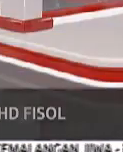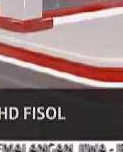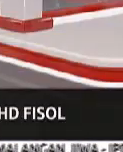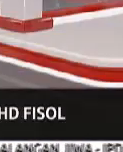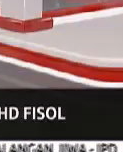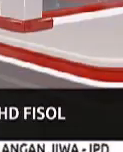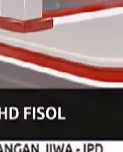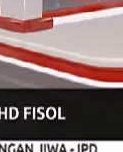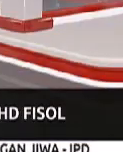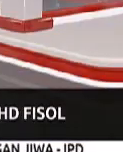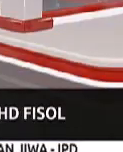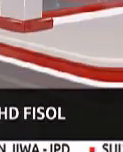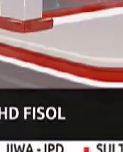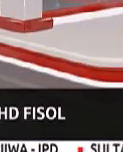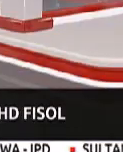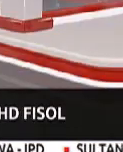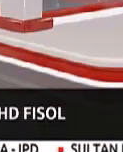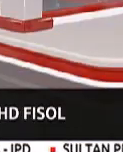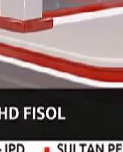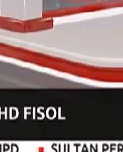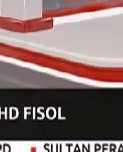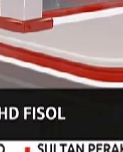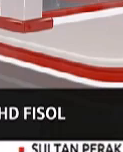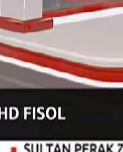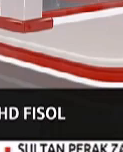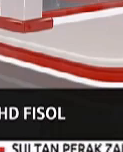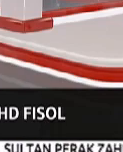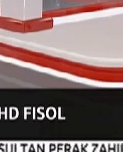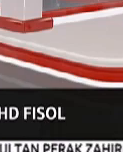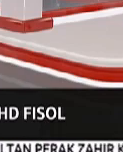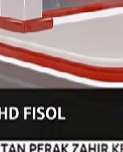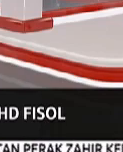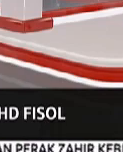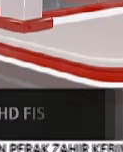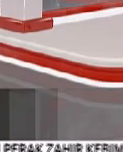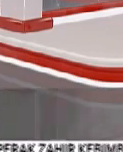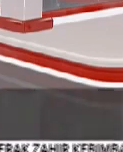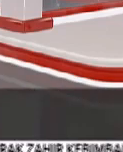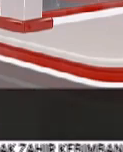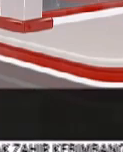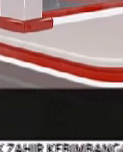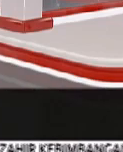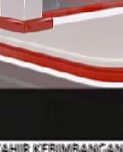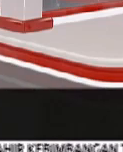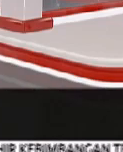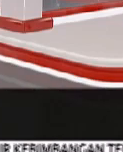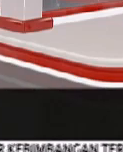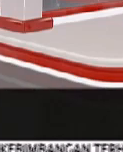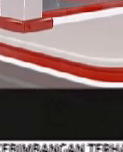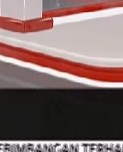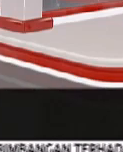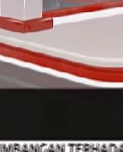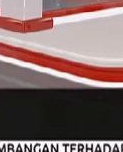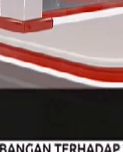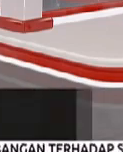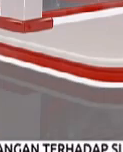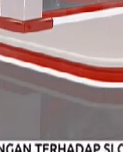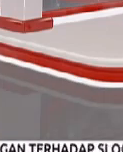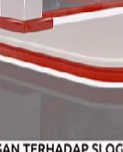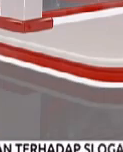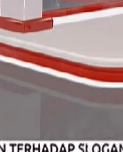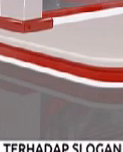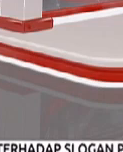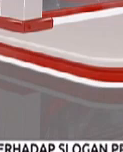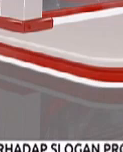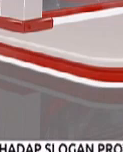Assalamualaikum dan salam sejahtera. Anda bersama saya Wan Hukuman Mohd Faisal. Dan saya Margaret Gambang. Sultan Perak Sultan Nazrin Muizzuddin